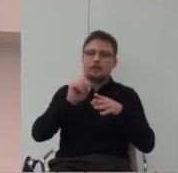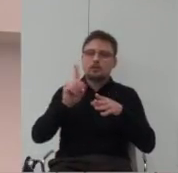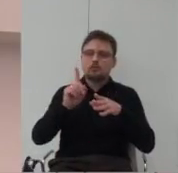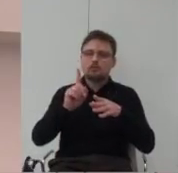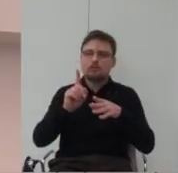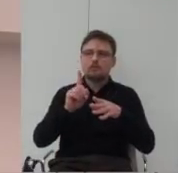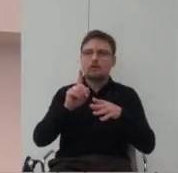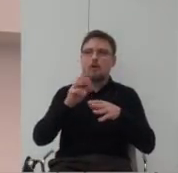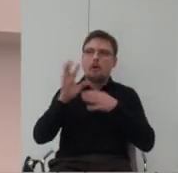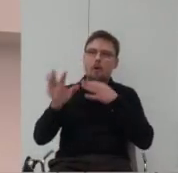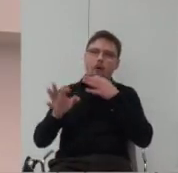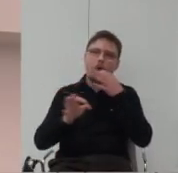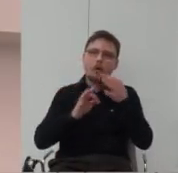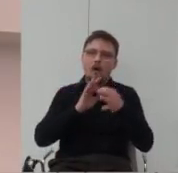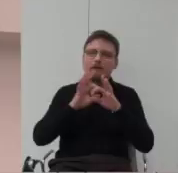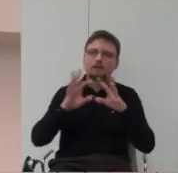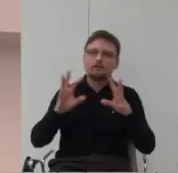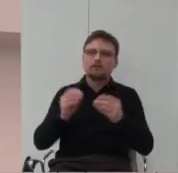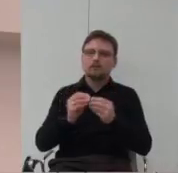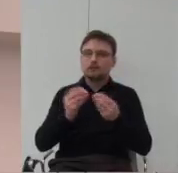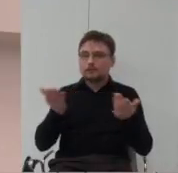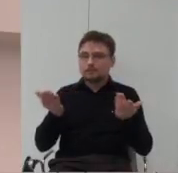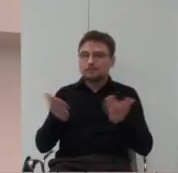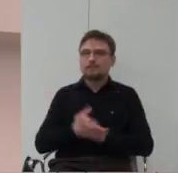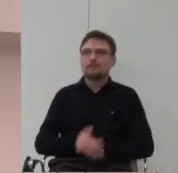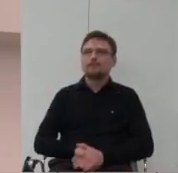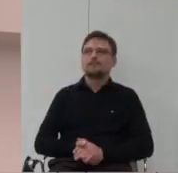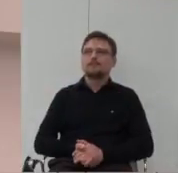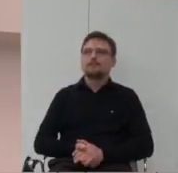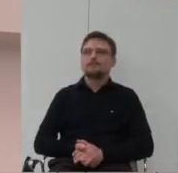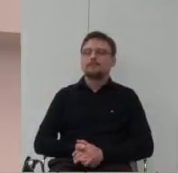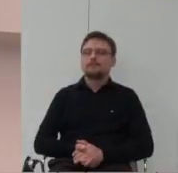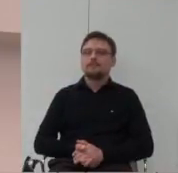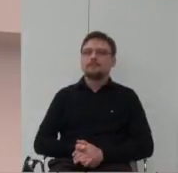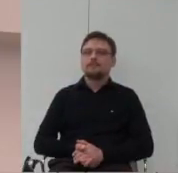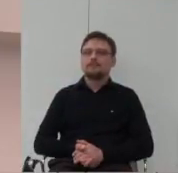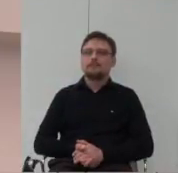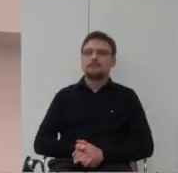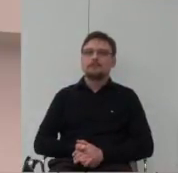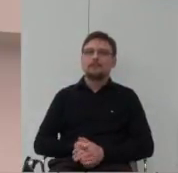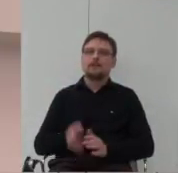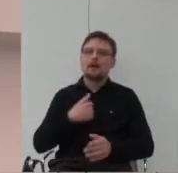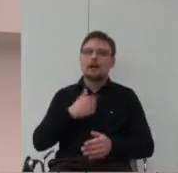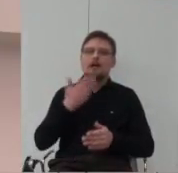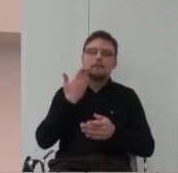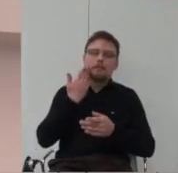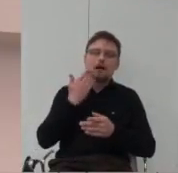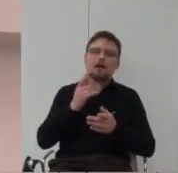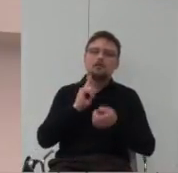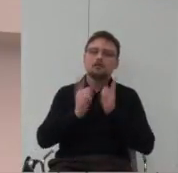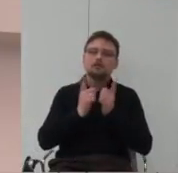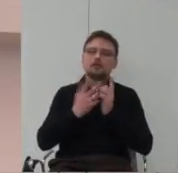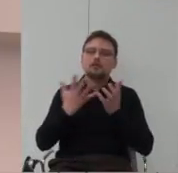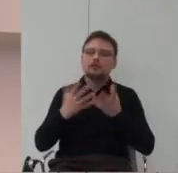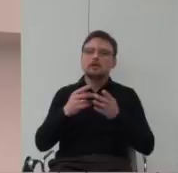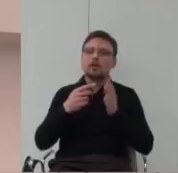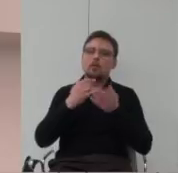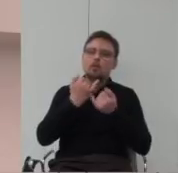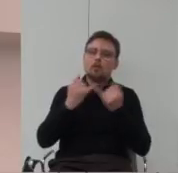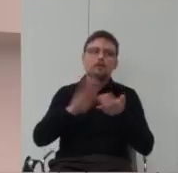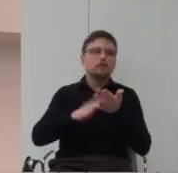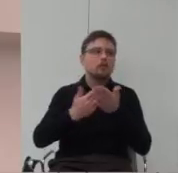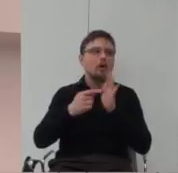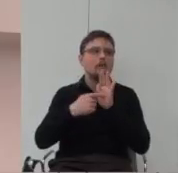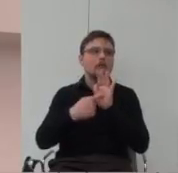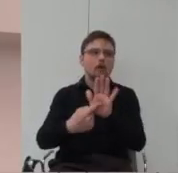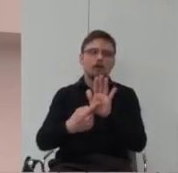Tak, bardzo trudno pewnie będzie w ciągu 10 minut zrobić to, co ja będę usiłował tu zrobić,